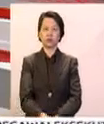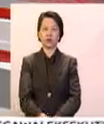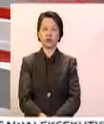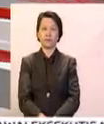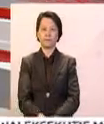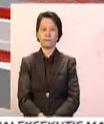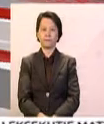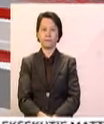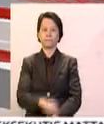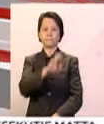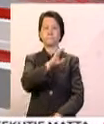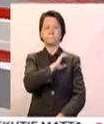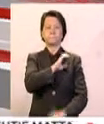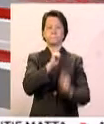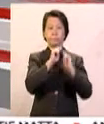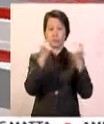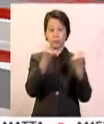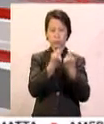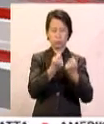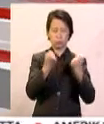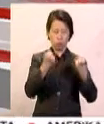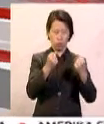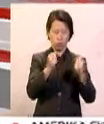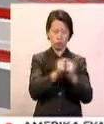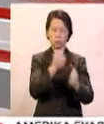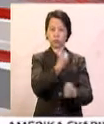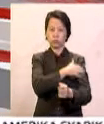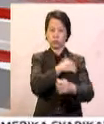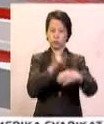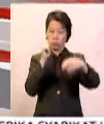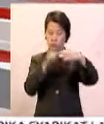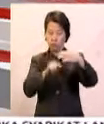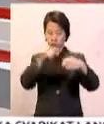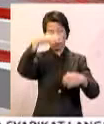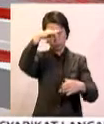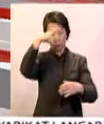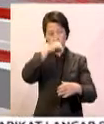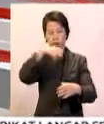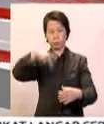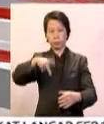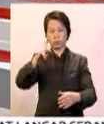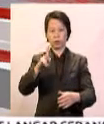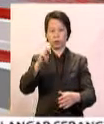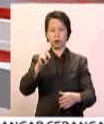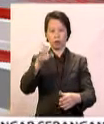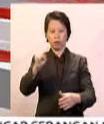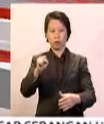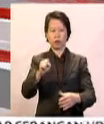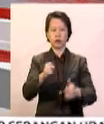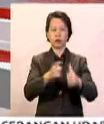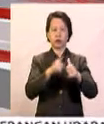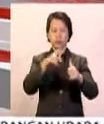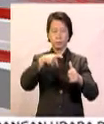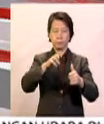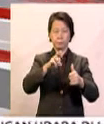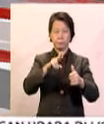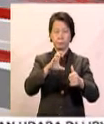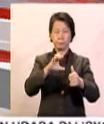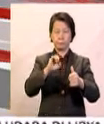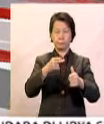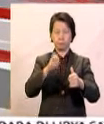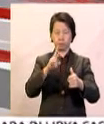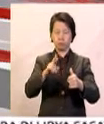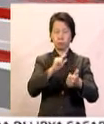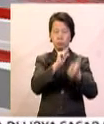Sementara itu, skuad polis Diraja Malaysia kini diperkuatkan dengan bekas penyerang Selangor dan PKNS FC, iaitu Patrick Well atau Patrick